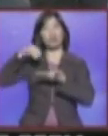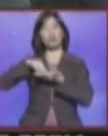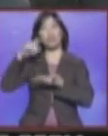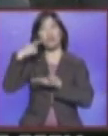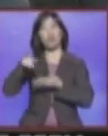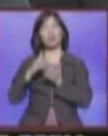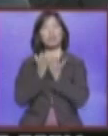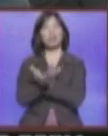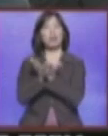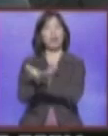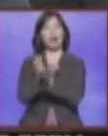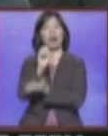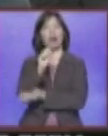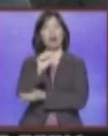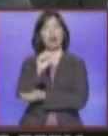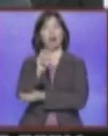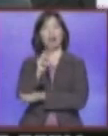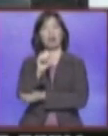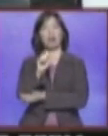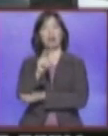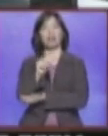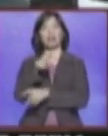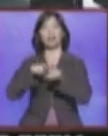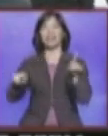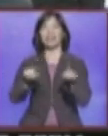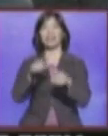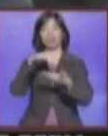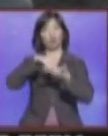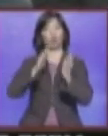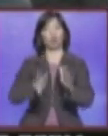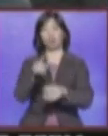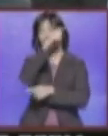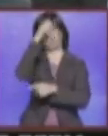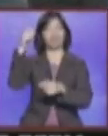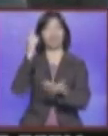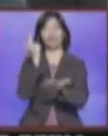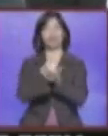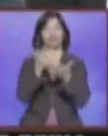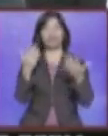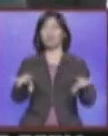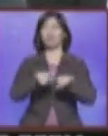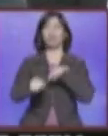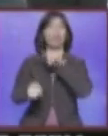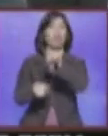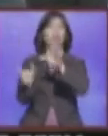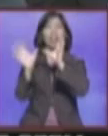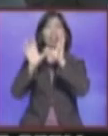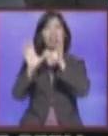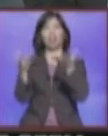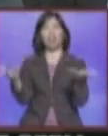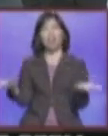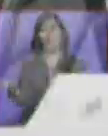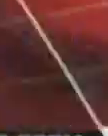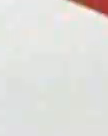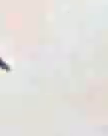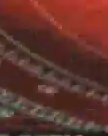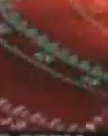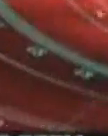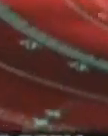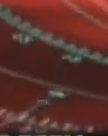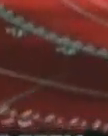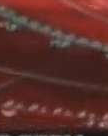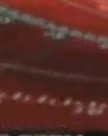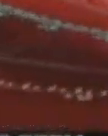estudyanteng nakagraduate sa training, kahit may certificate, hindi pa rin makapagbarko. Narito ang aming exclusive report.